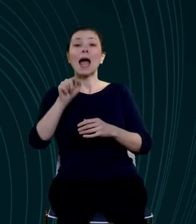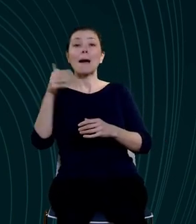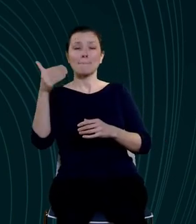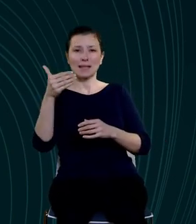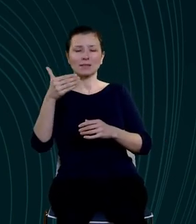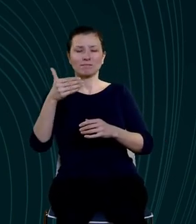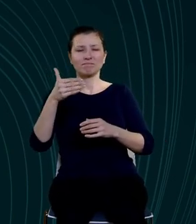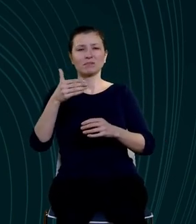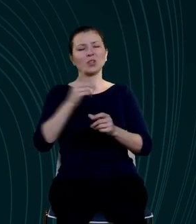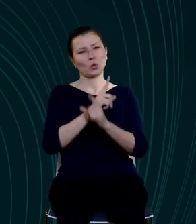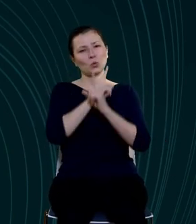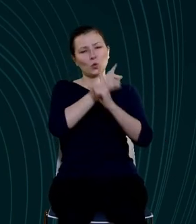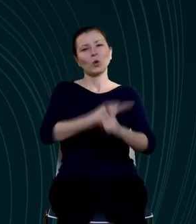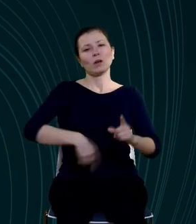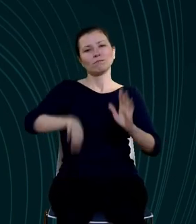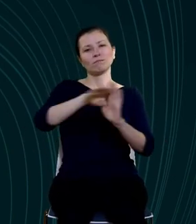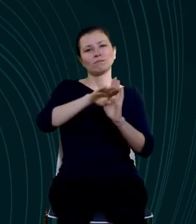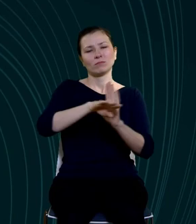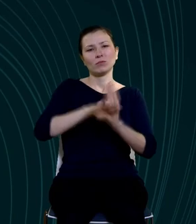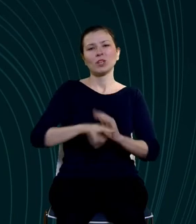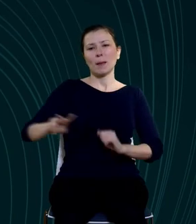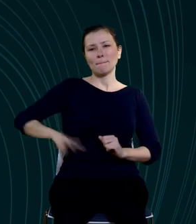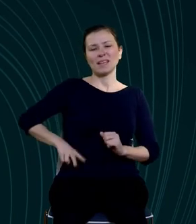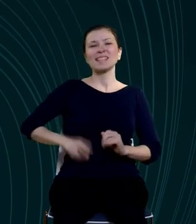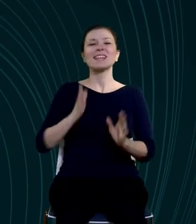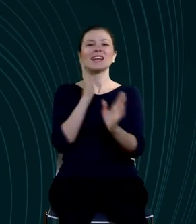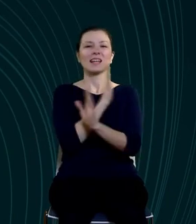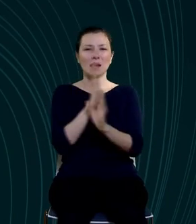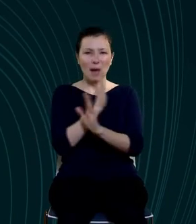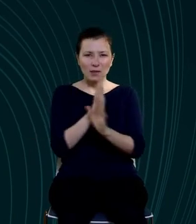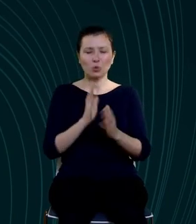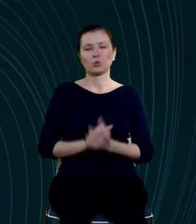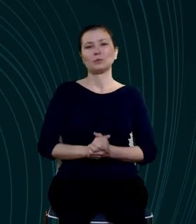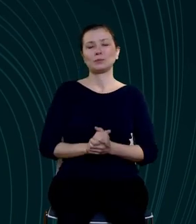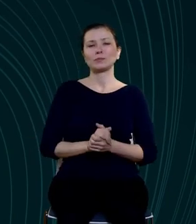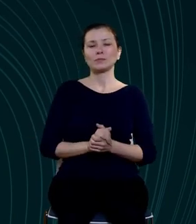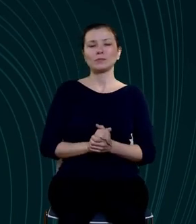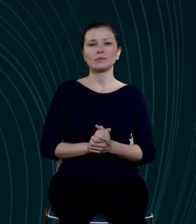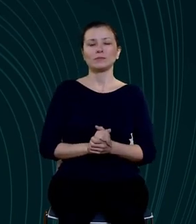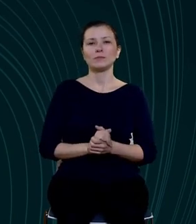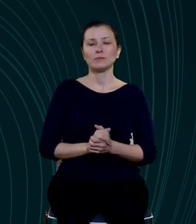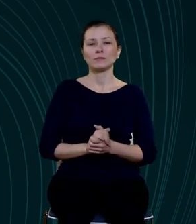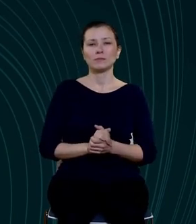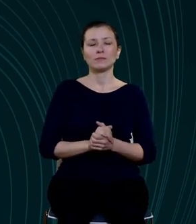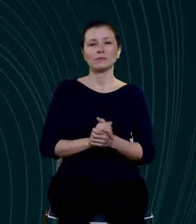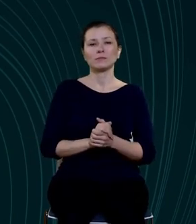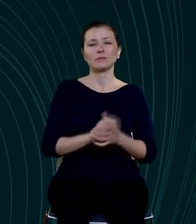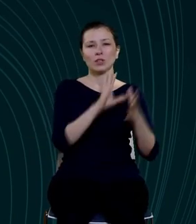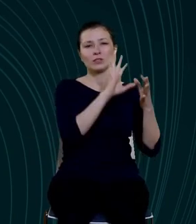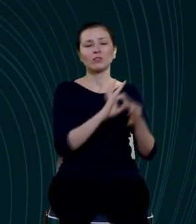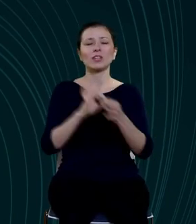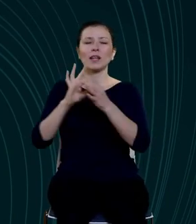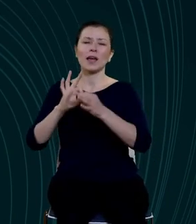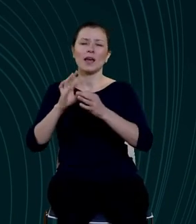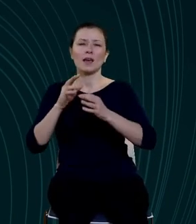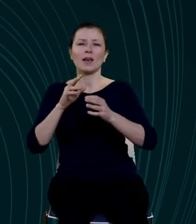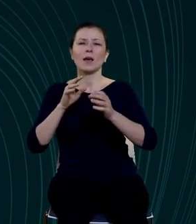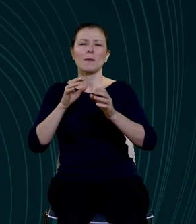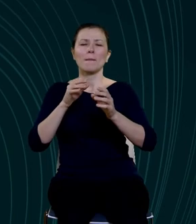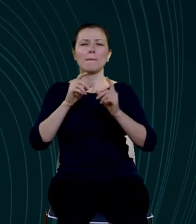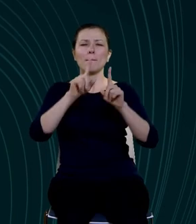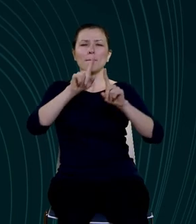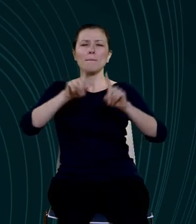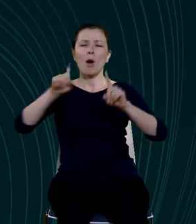z rozporządzeniem ministra klimatu przyjmuje się jako odniesienie w przypadku pomiarów szerokopasmowych do wyliczania